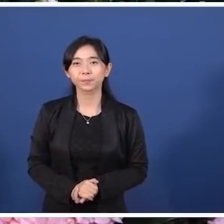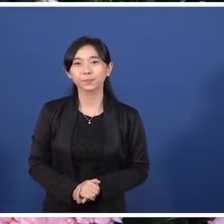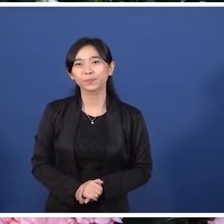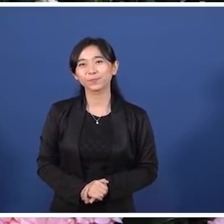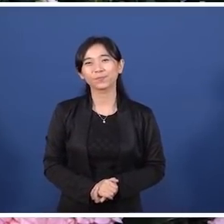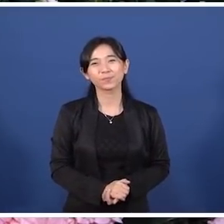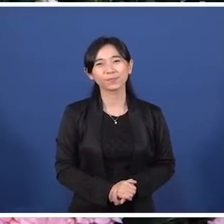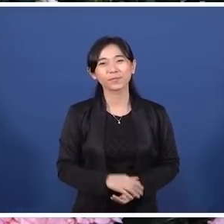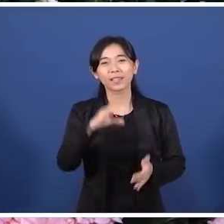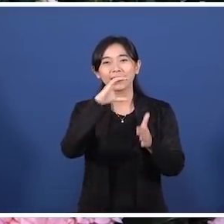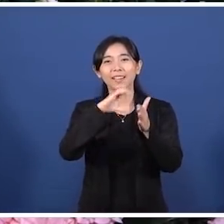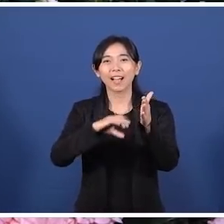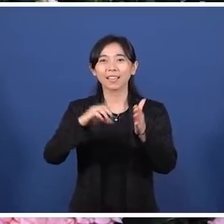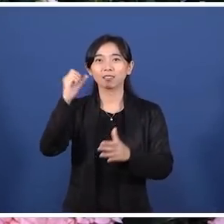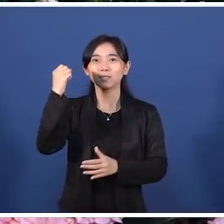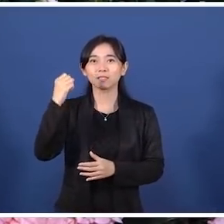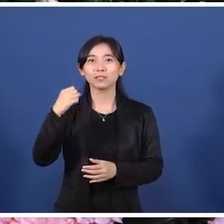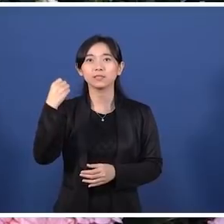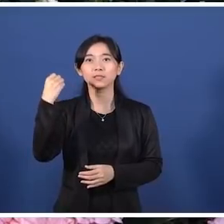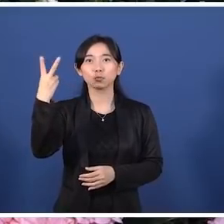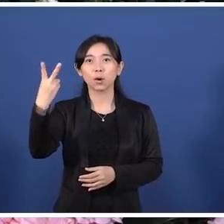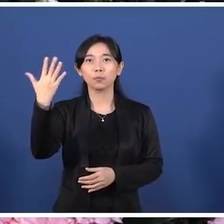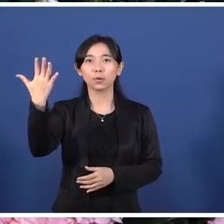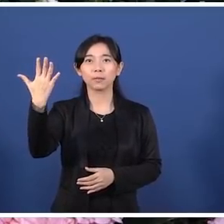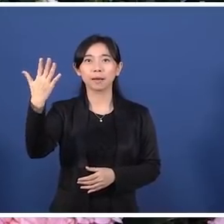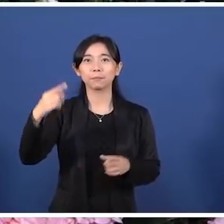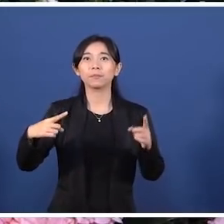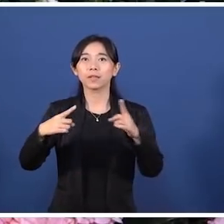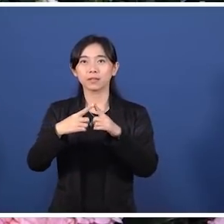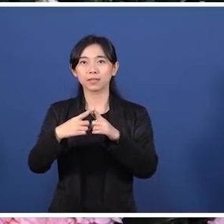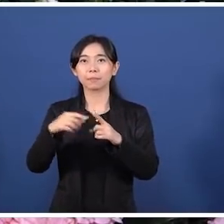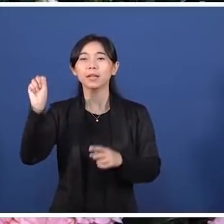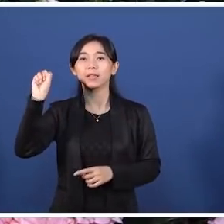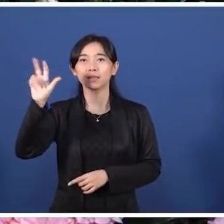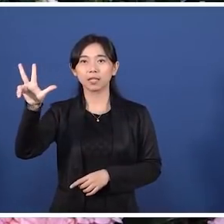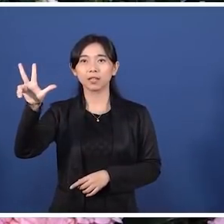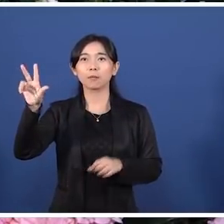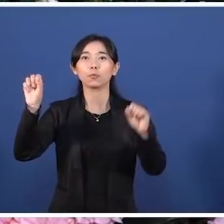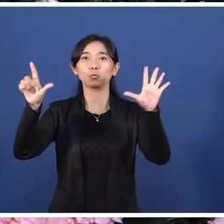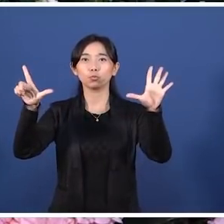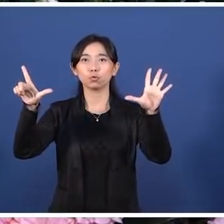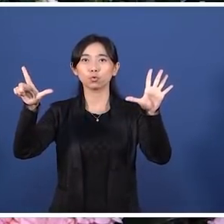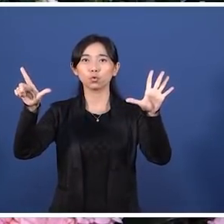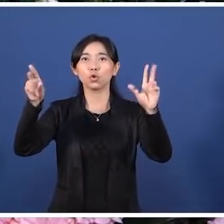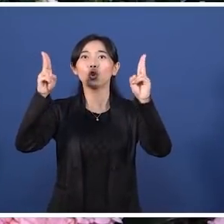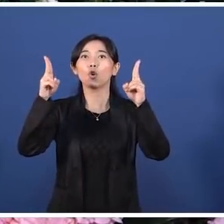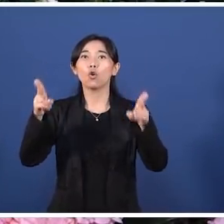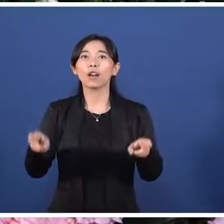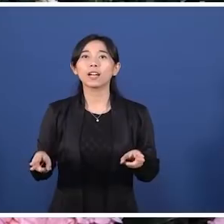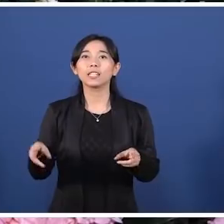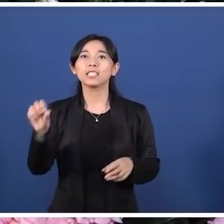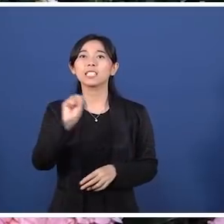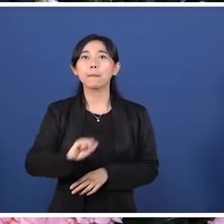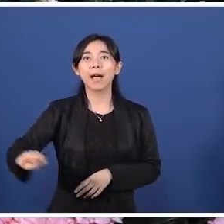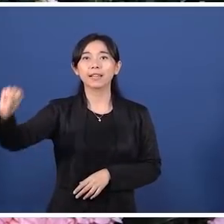Lukas 10 ayat 11, ayat 25 sampai dengan ayat 37. Orang Samaria